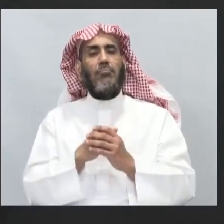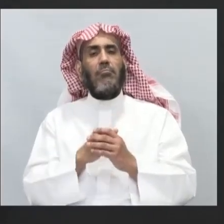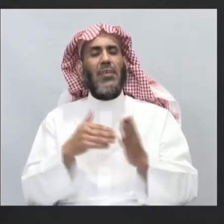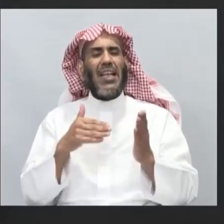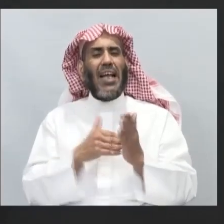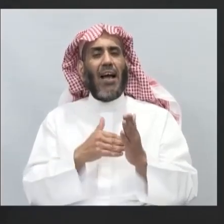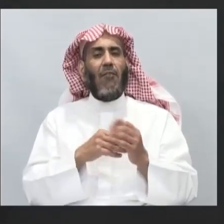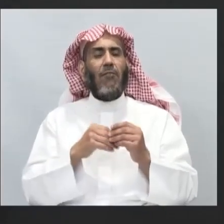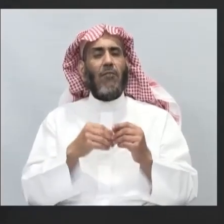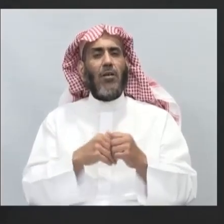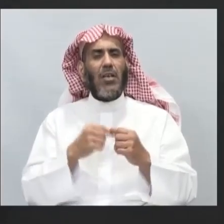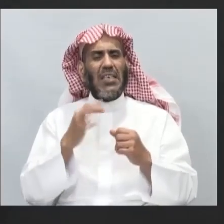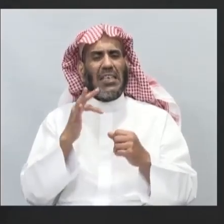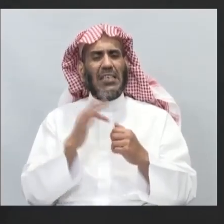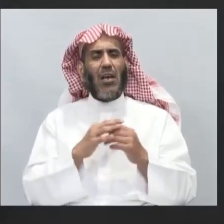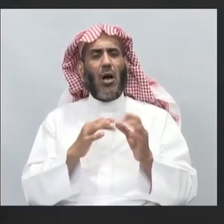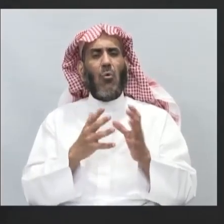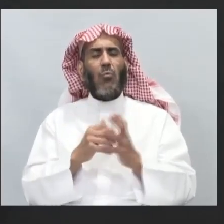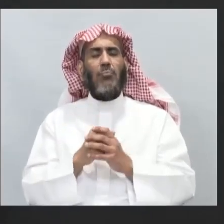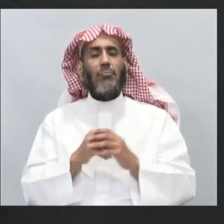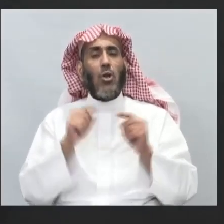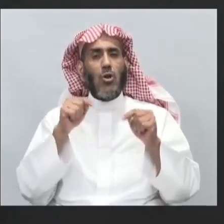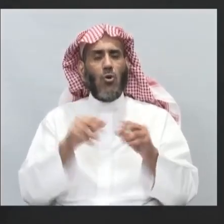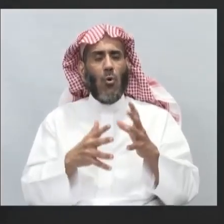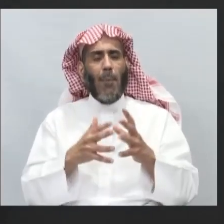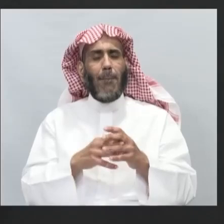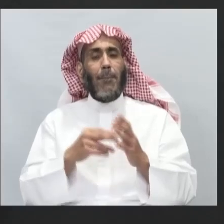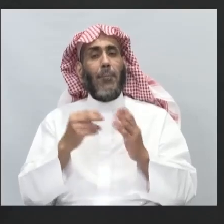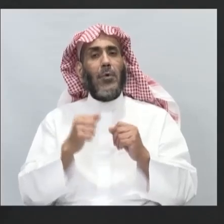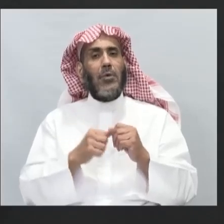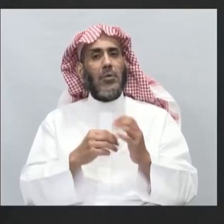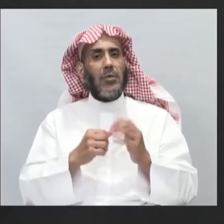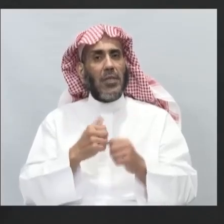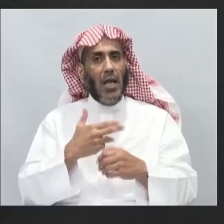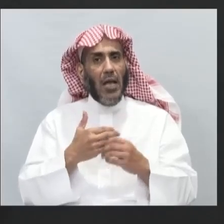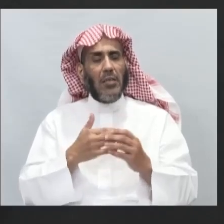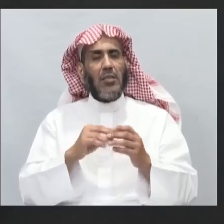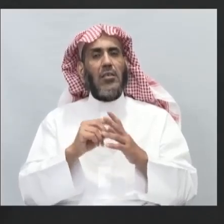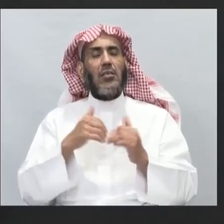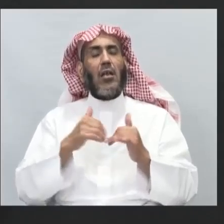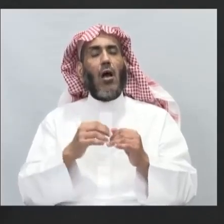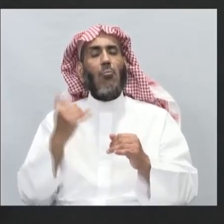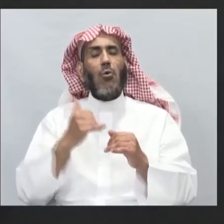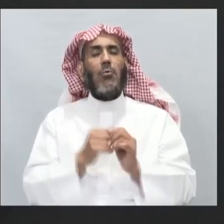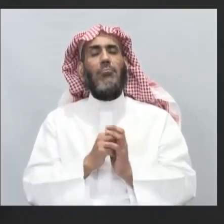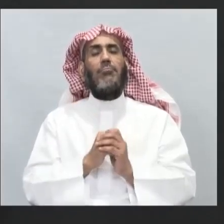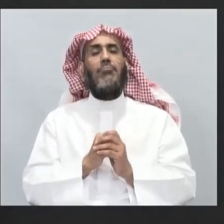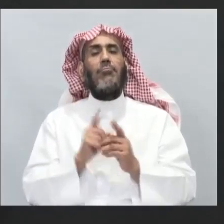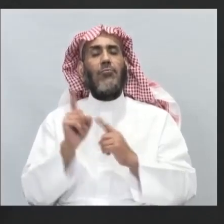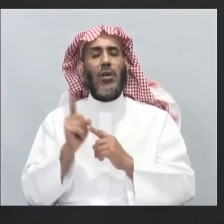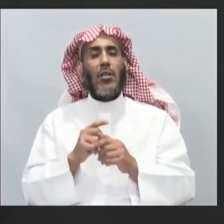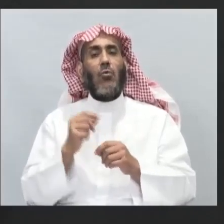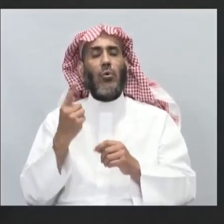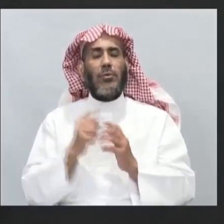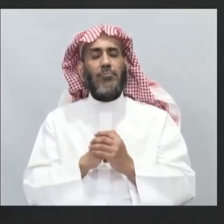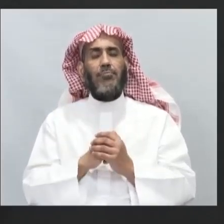يقع في حرج ذلك ولذلك اليوم نحن ان شاء الله بصدد اعداد طرائق مهمه في هذا الباب وفي هذا المجال من خلال هذه الوحده